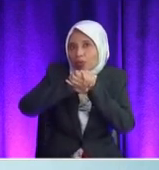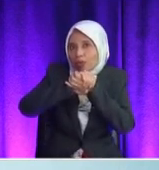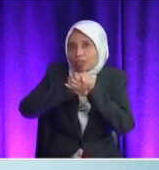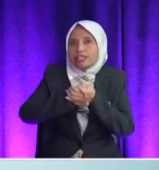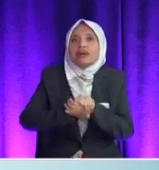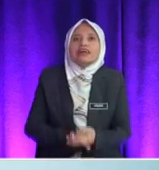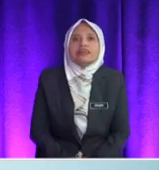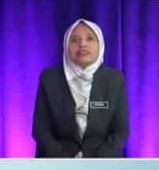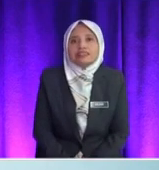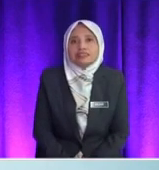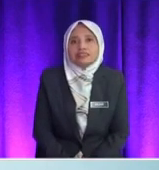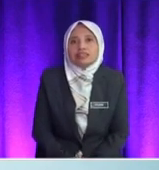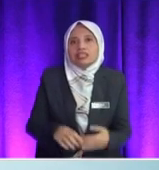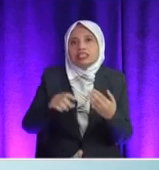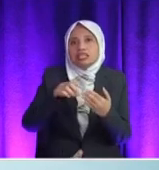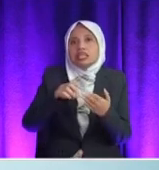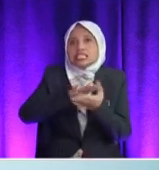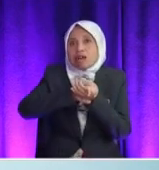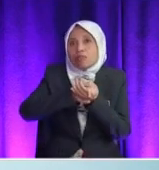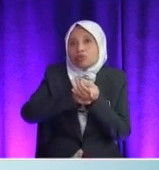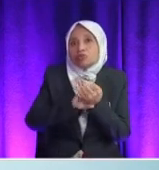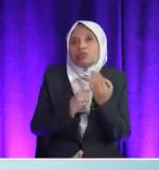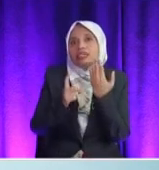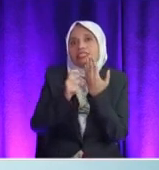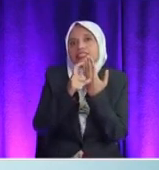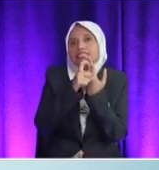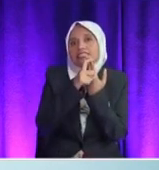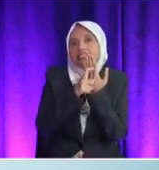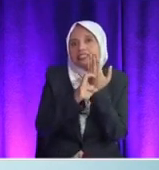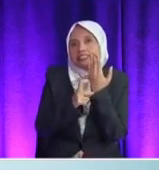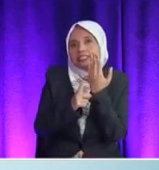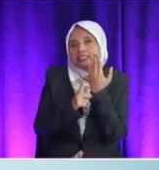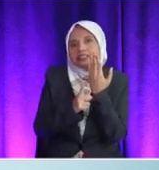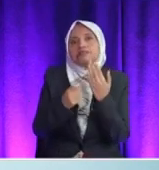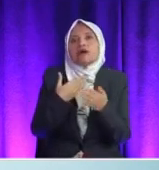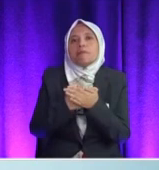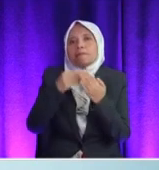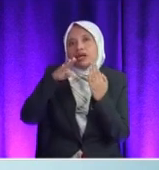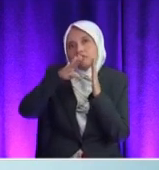berat tas tempat sabun dia kesuwun Hah sampai ke bawah